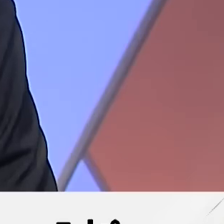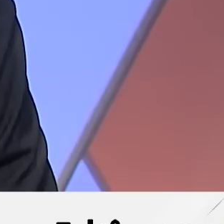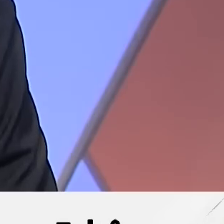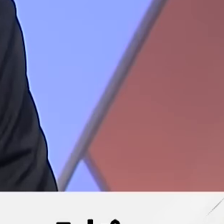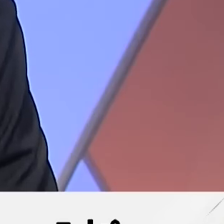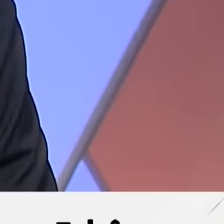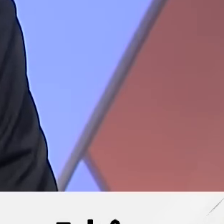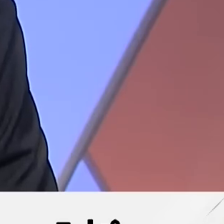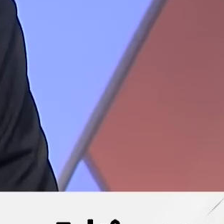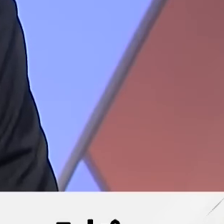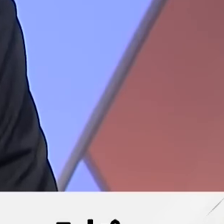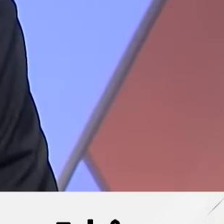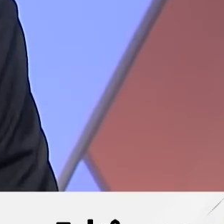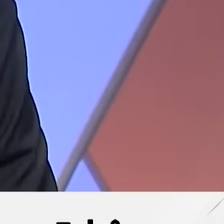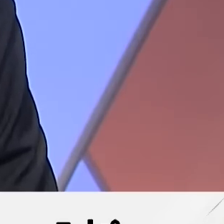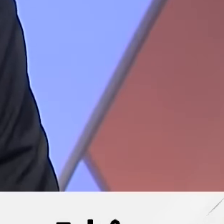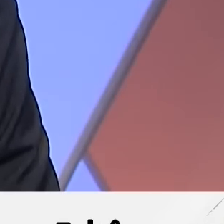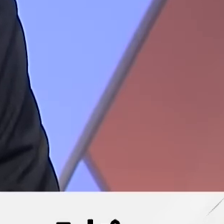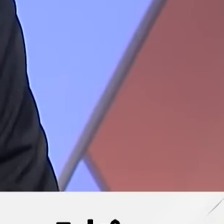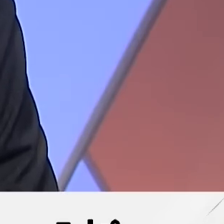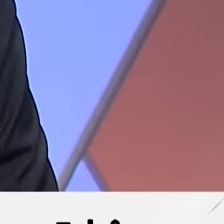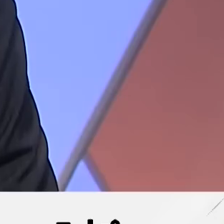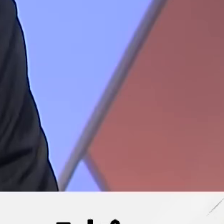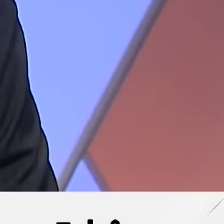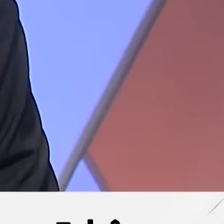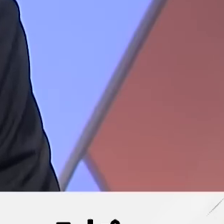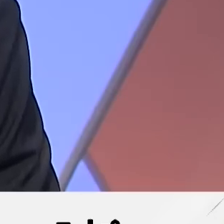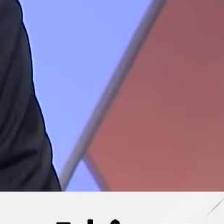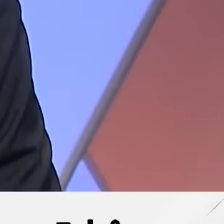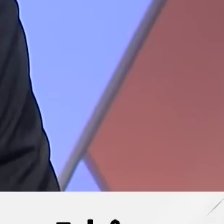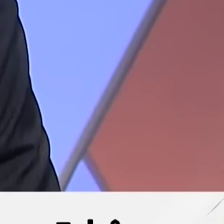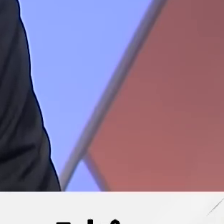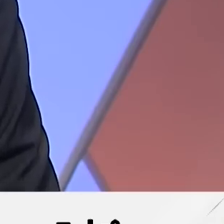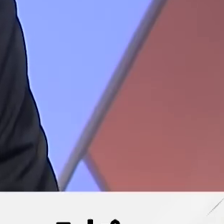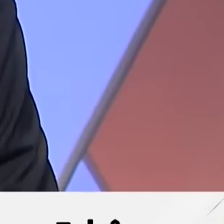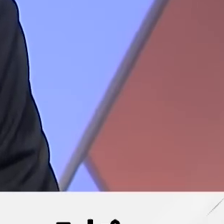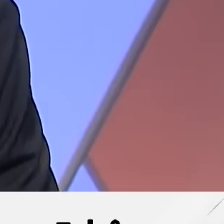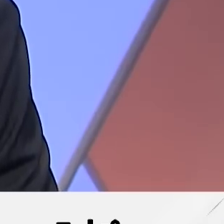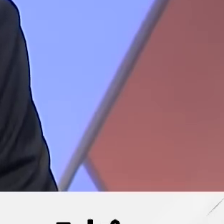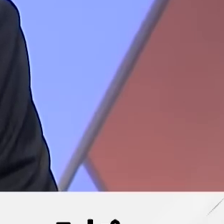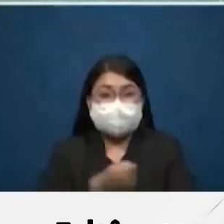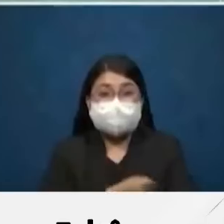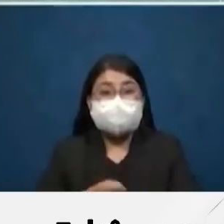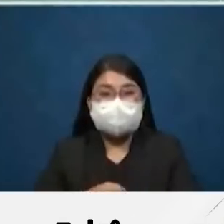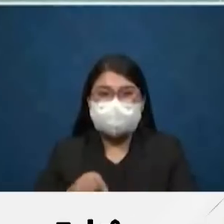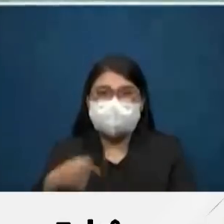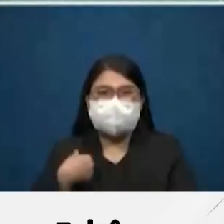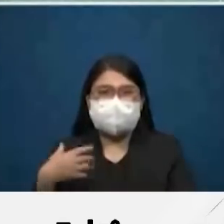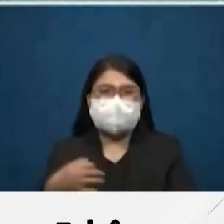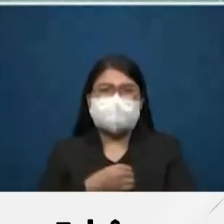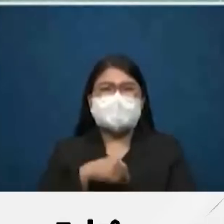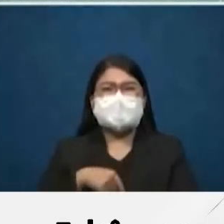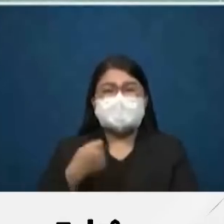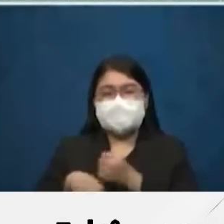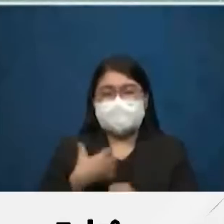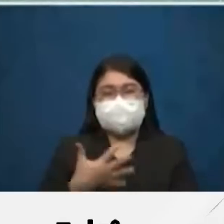ไกลก็รู้ว่าจะได้เสียงไม่ถึง10คน ครับ คุณเฉลิมชัยเฟื่องคอนเนี่ย Voice Politics เคยไปสัมภาษณ์นะฮะแล้วก็พูดถึงเรื่องนี้แห